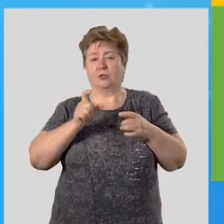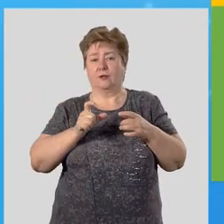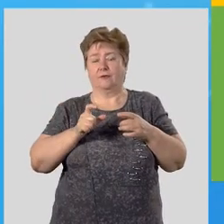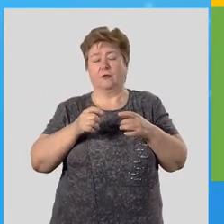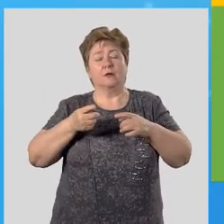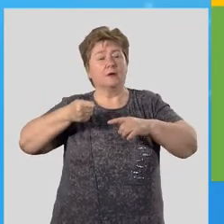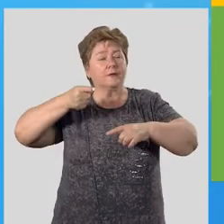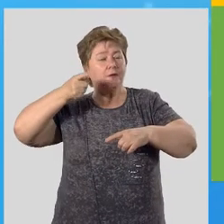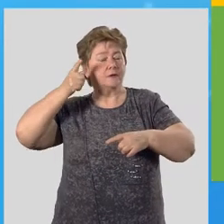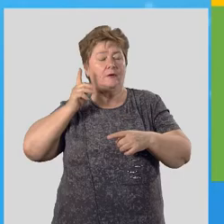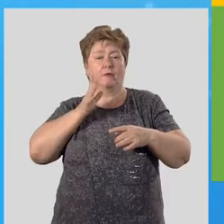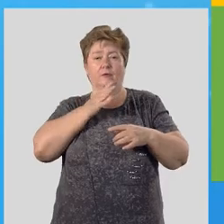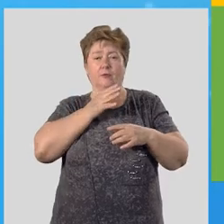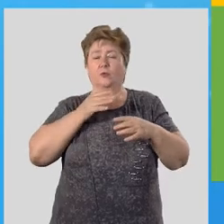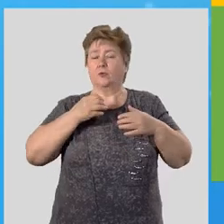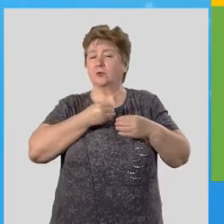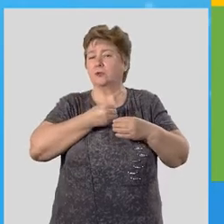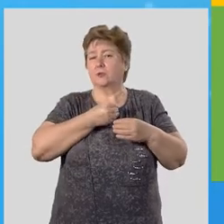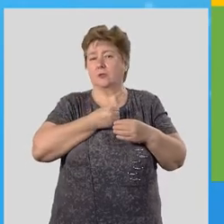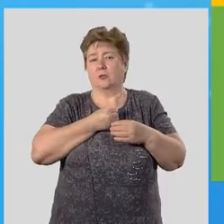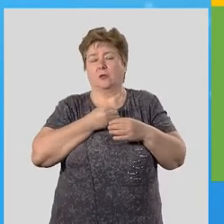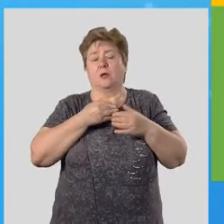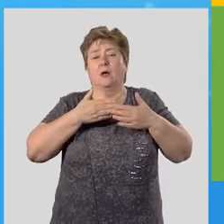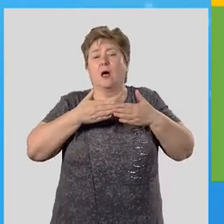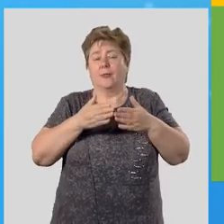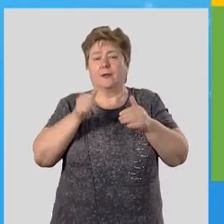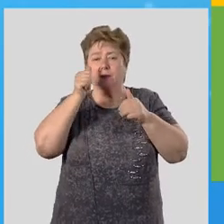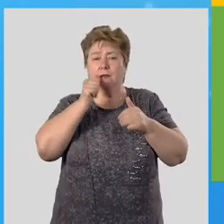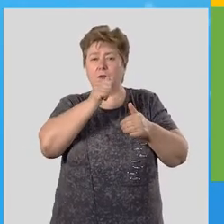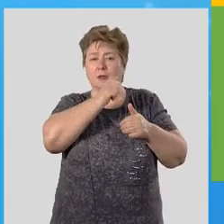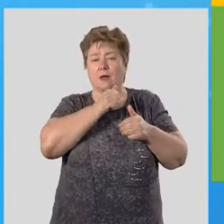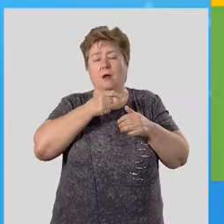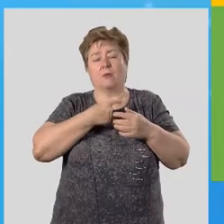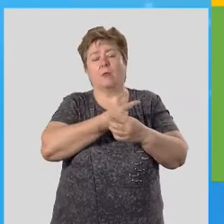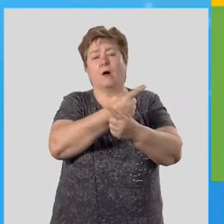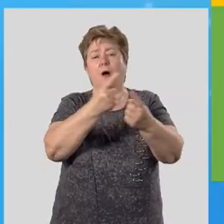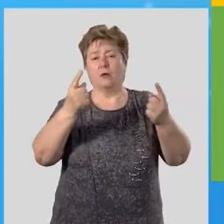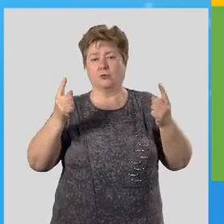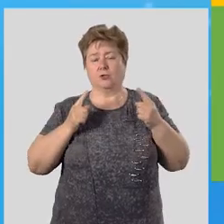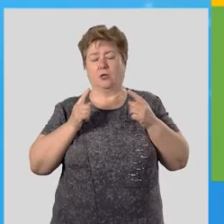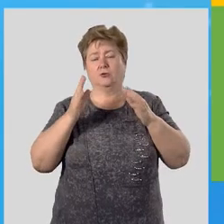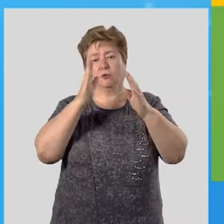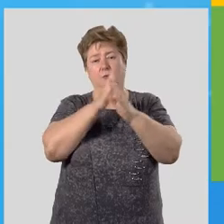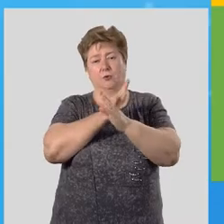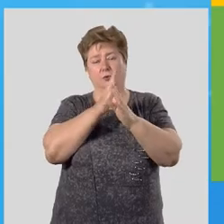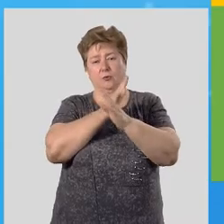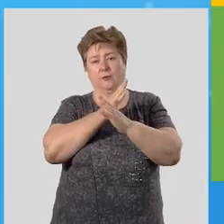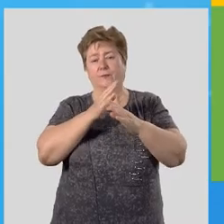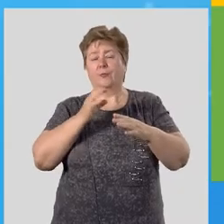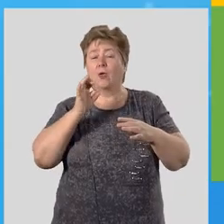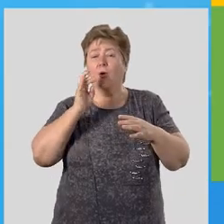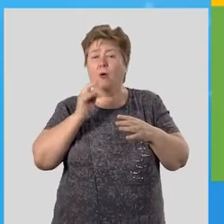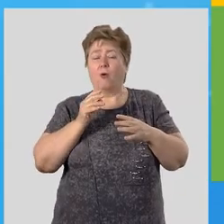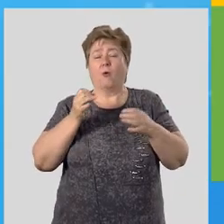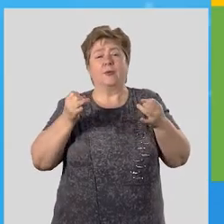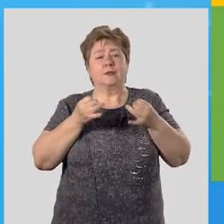Человек с древних времен стремился раскрыть тайны окружающей его природы. Он